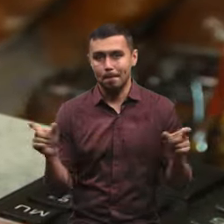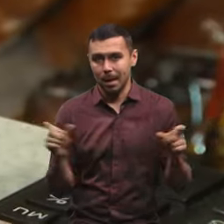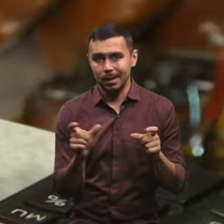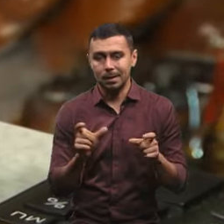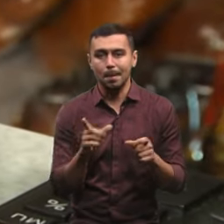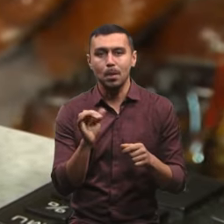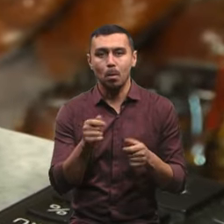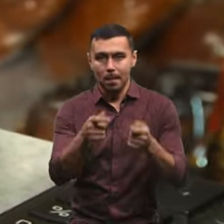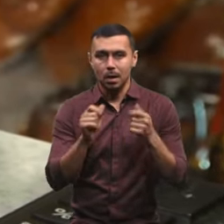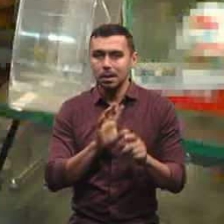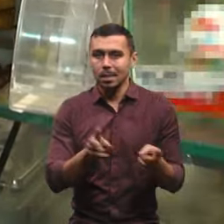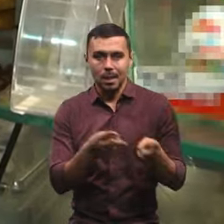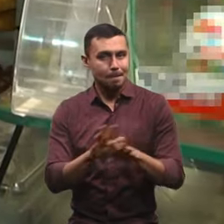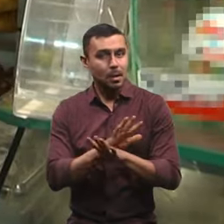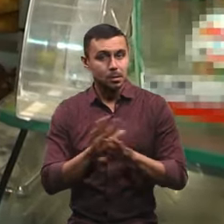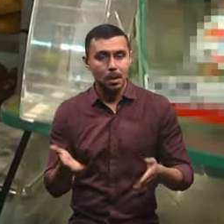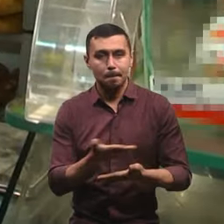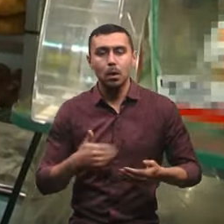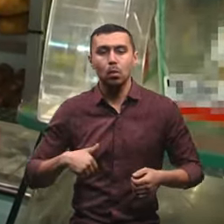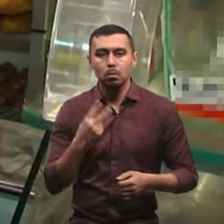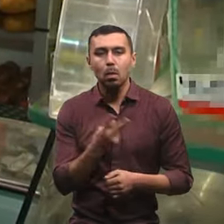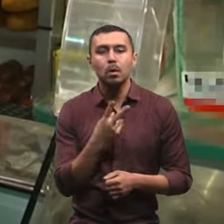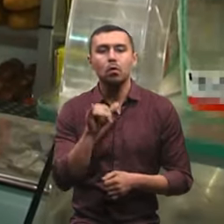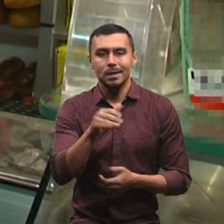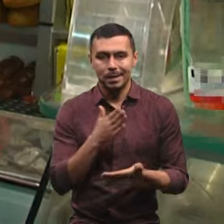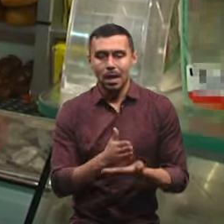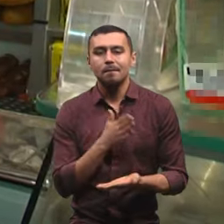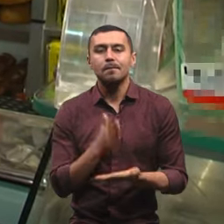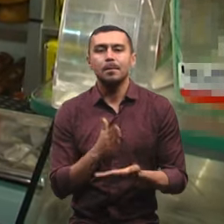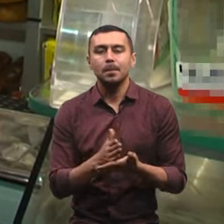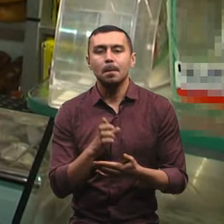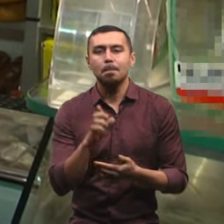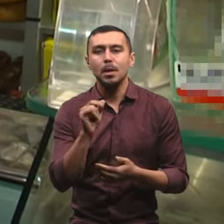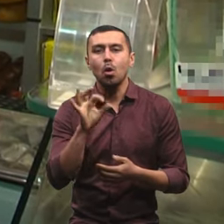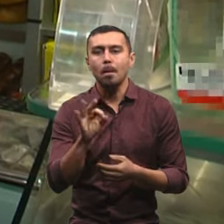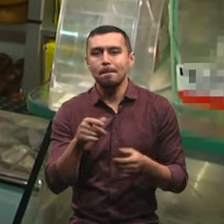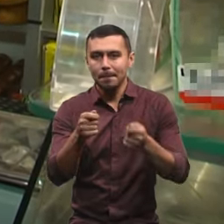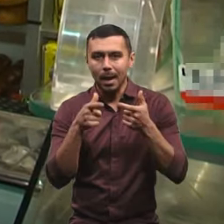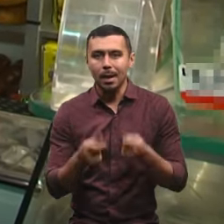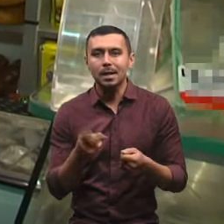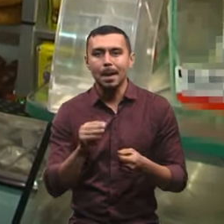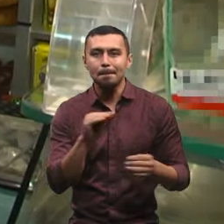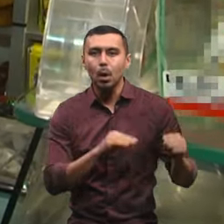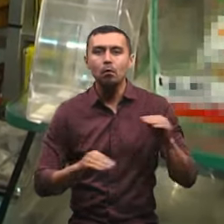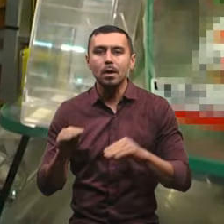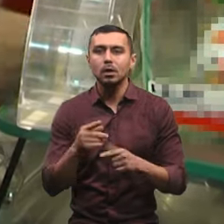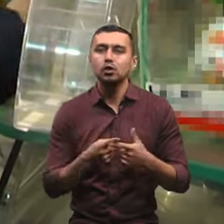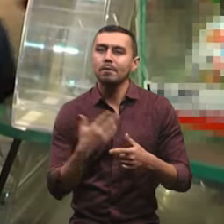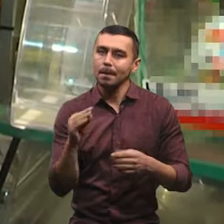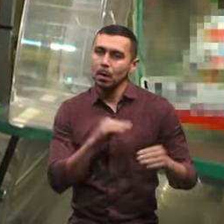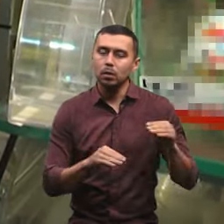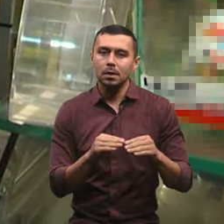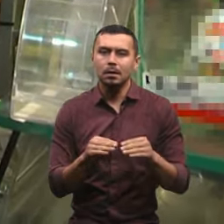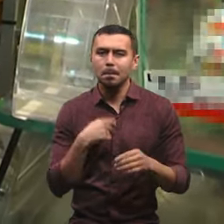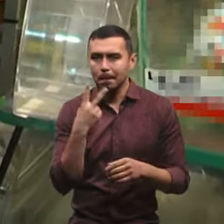на біопакети ще не перейшли. Ми хочемо побачити, у вас є в наявності біопакети для пакування? І чи ви пакуєте от